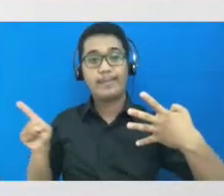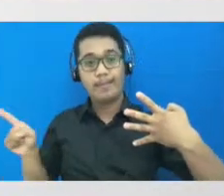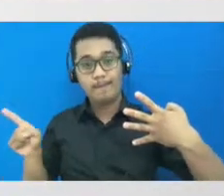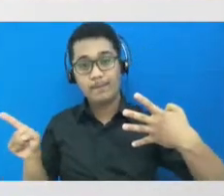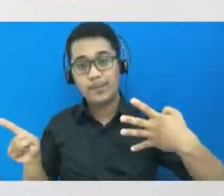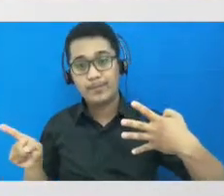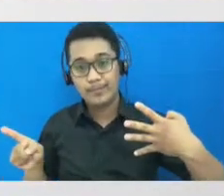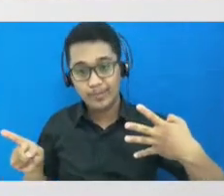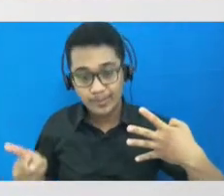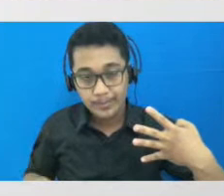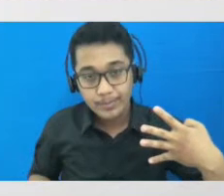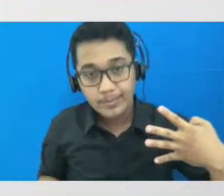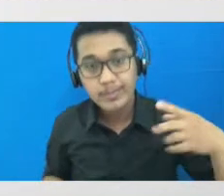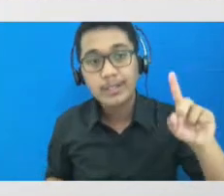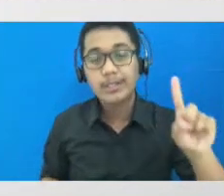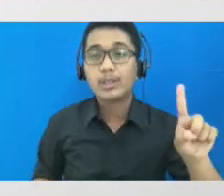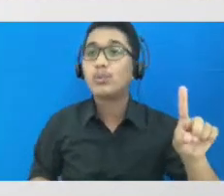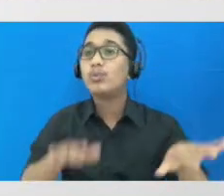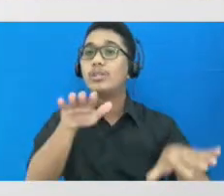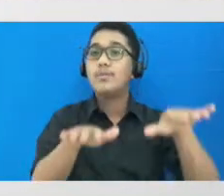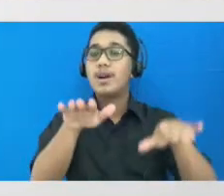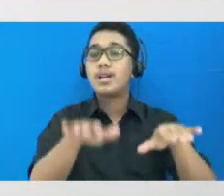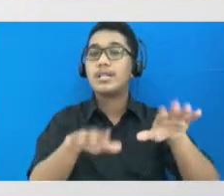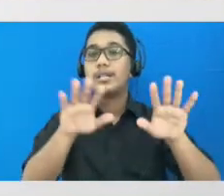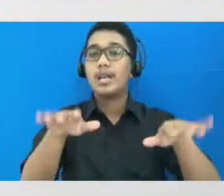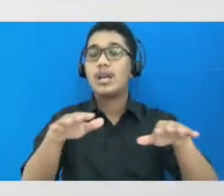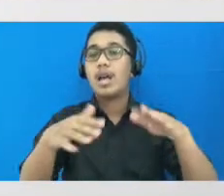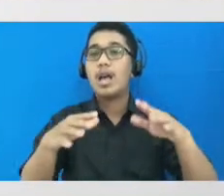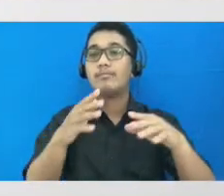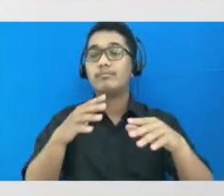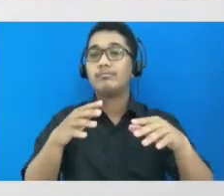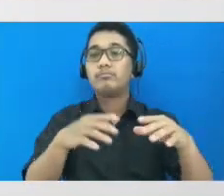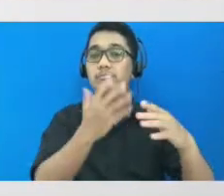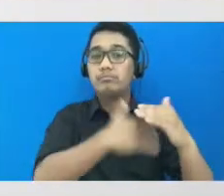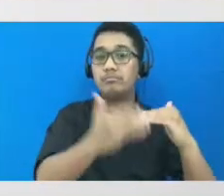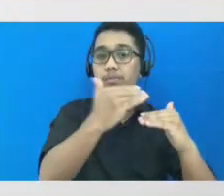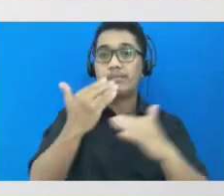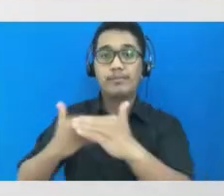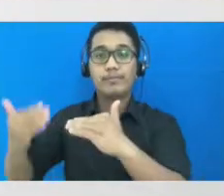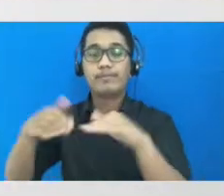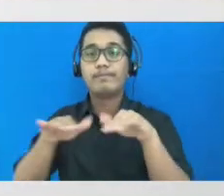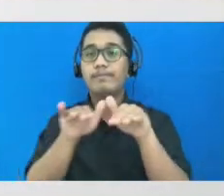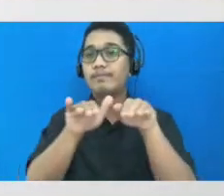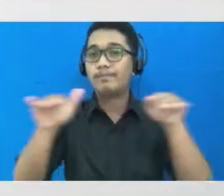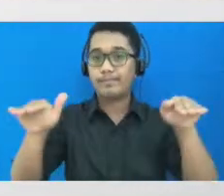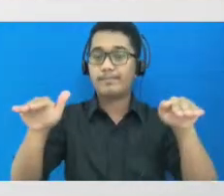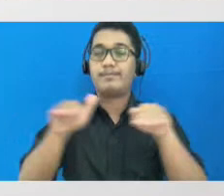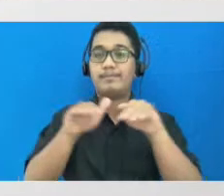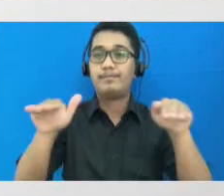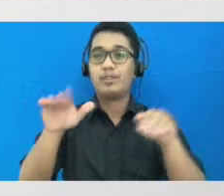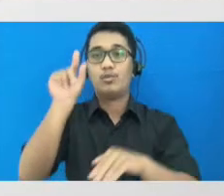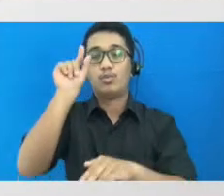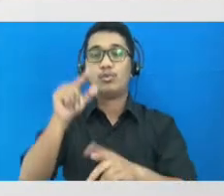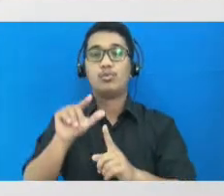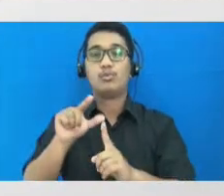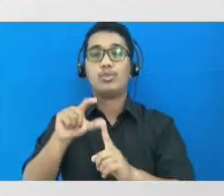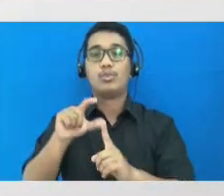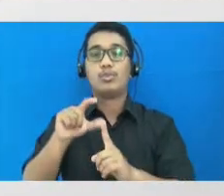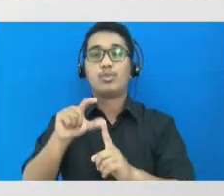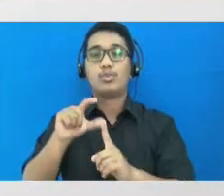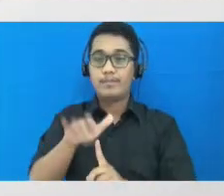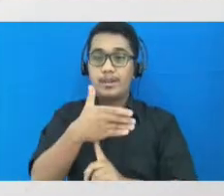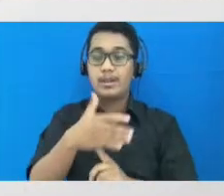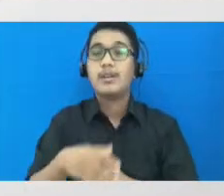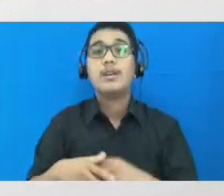adanya keseimbangan atau equal level dari perlindungan data pribadi, kemudian adanya